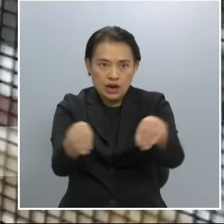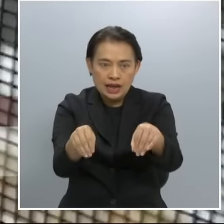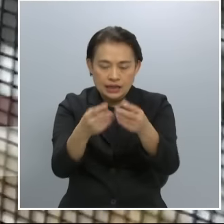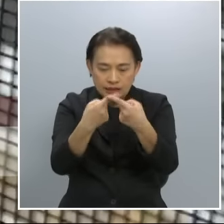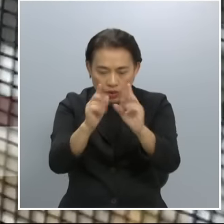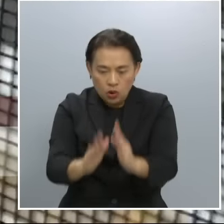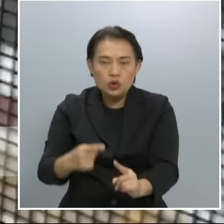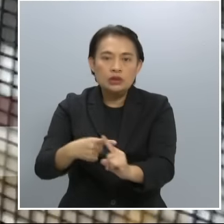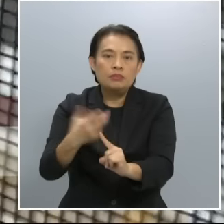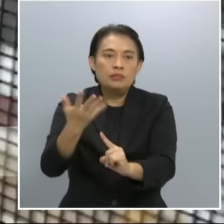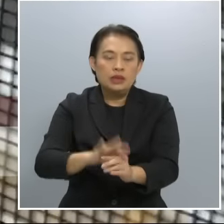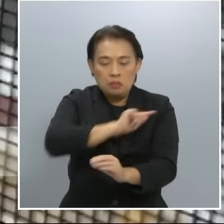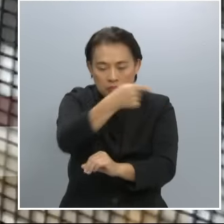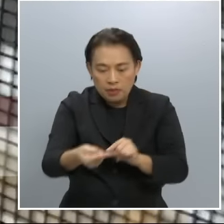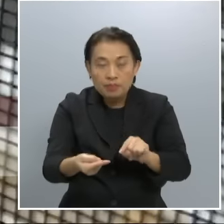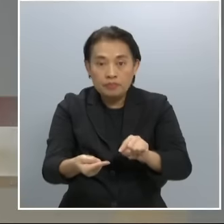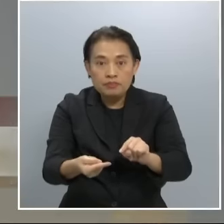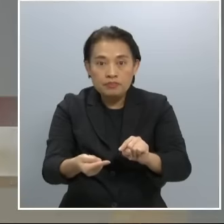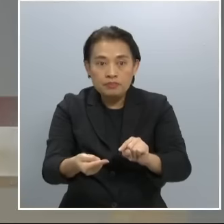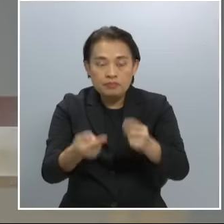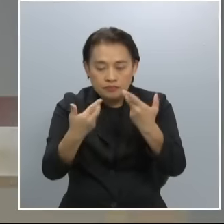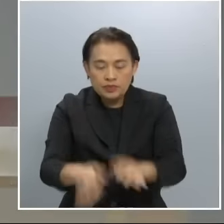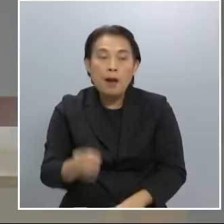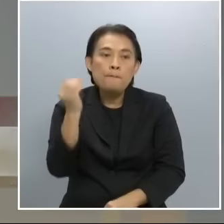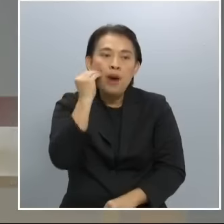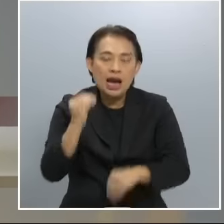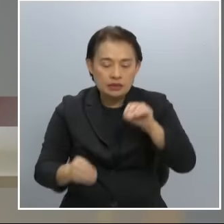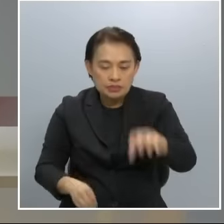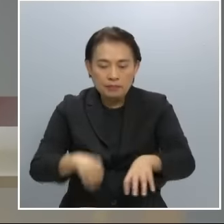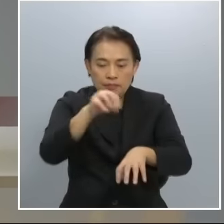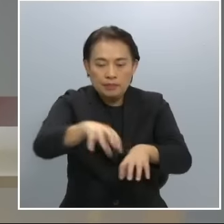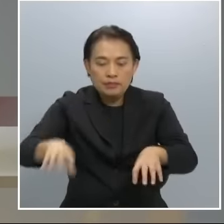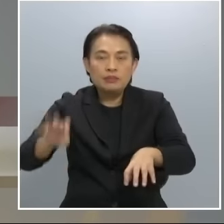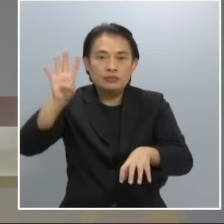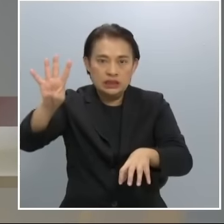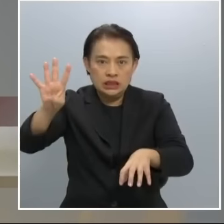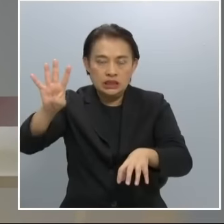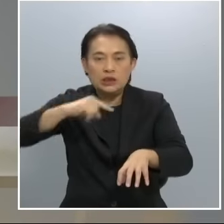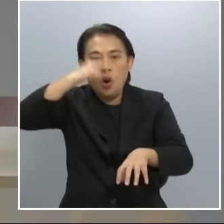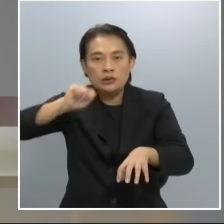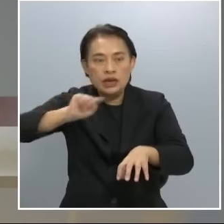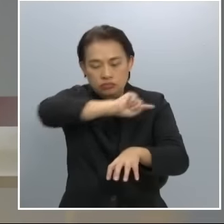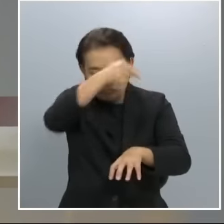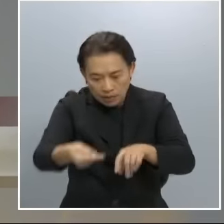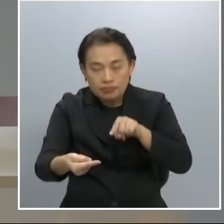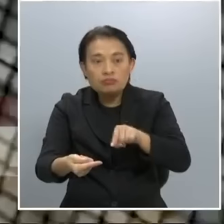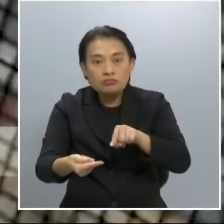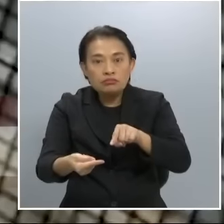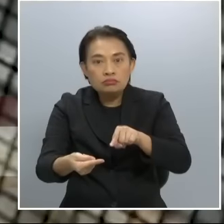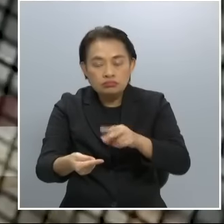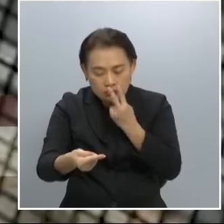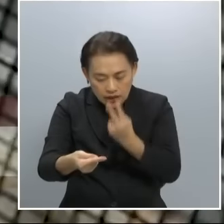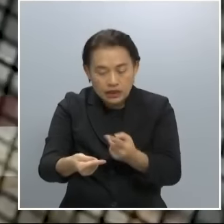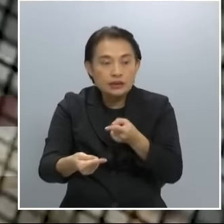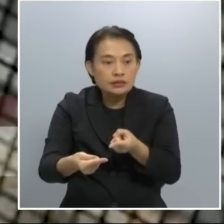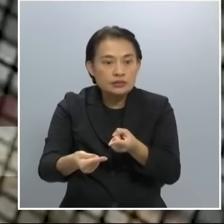จ็บและนี่คือ1ใน4หลังที่มีเหตุกระสุนตกเข้ามาอย่างที่เห็นเนี่ยครับท่านผู้